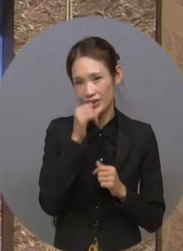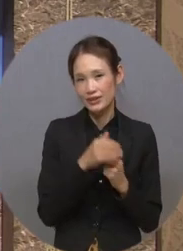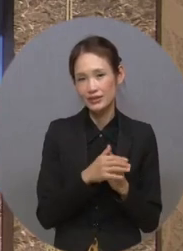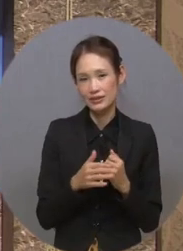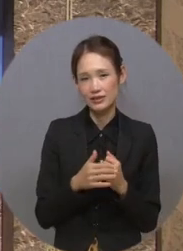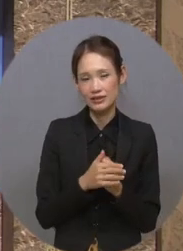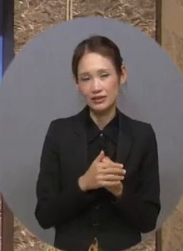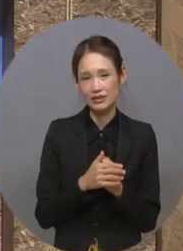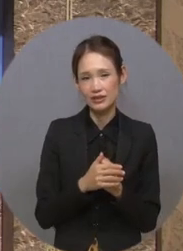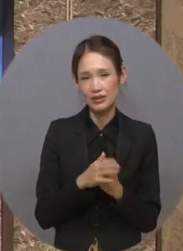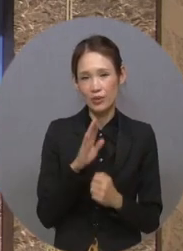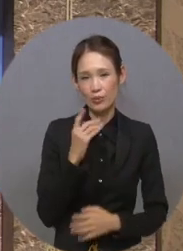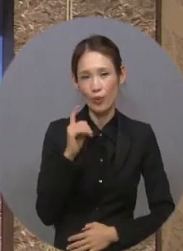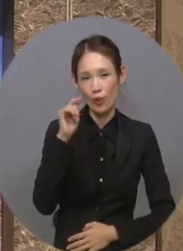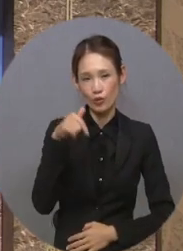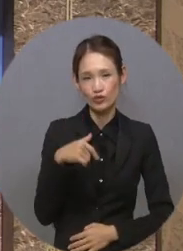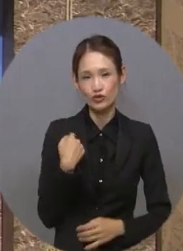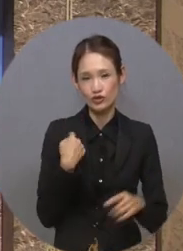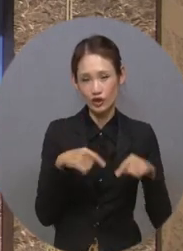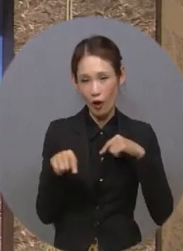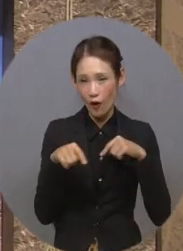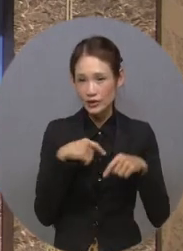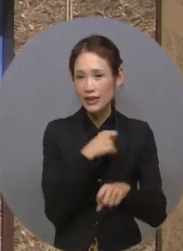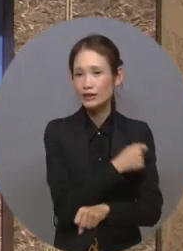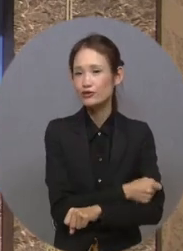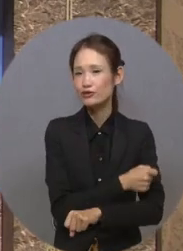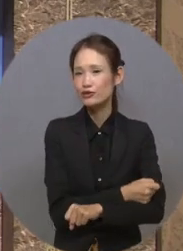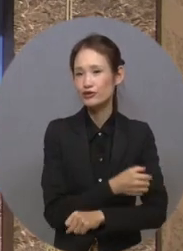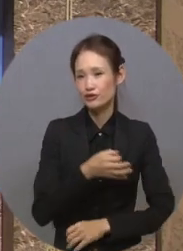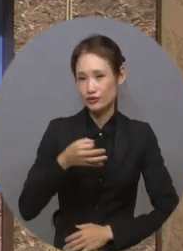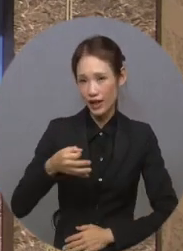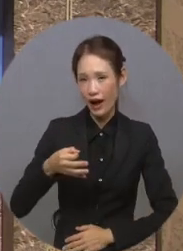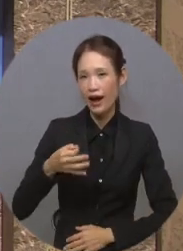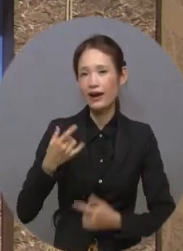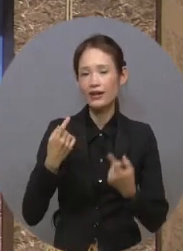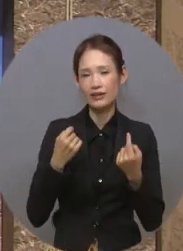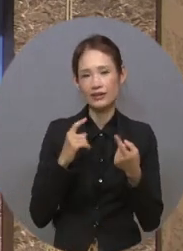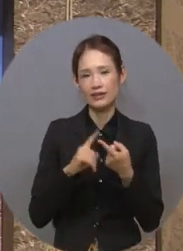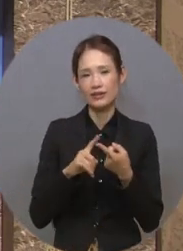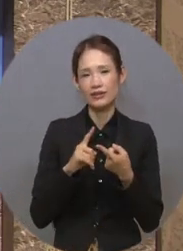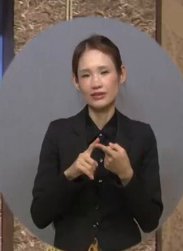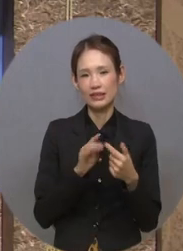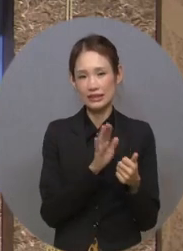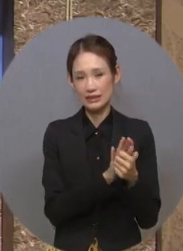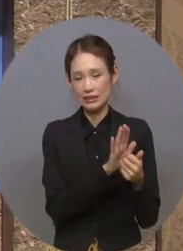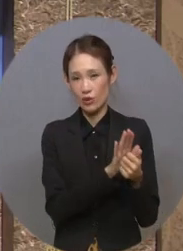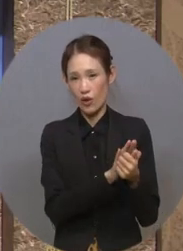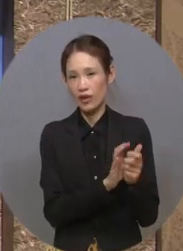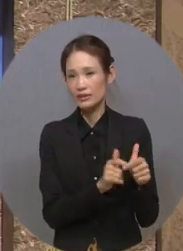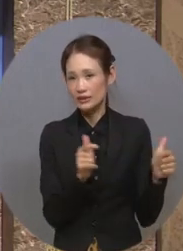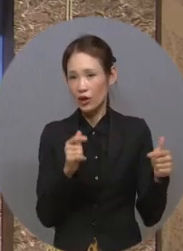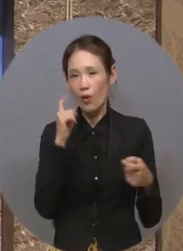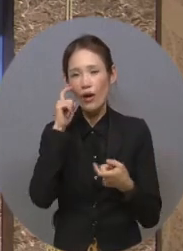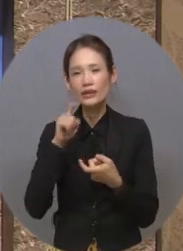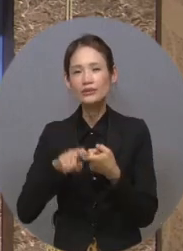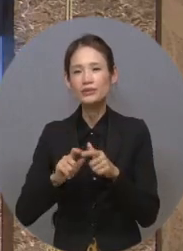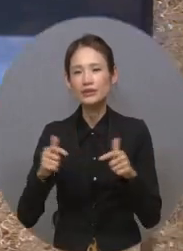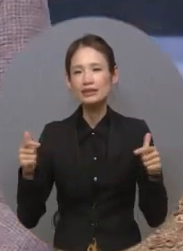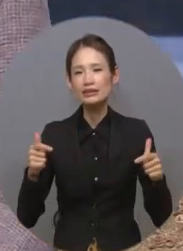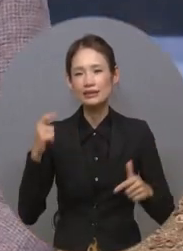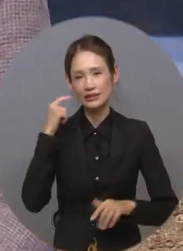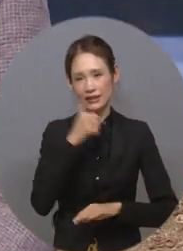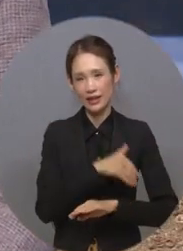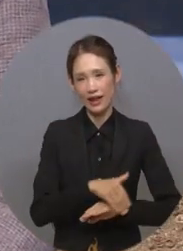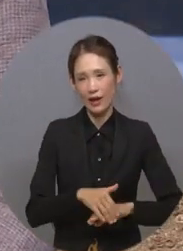정책 수당이나 그런 쪽으로도 많이 지금 지원도 늘리고 네. 관심도 계속 갖고 있습니다.